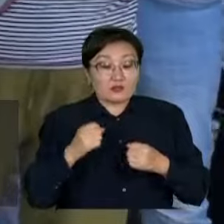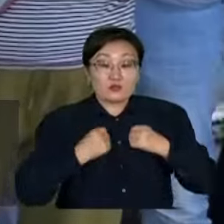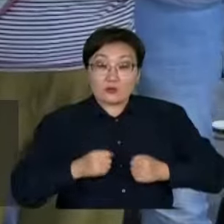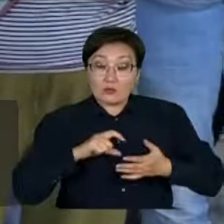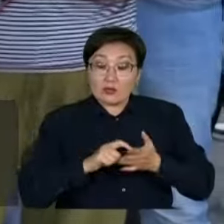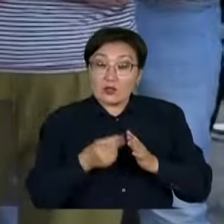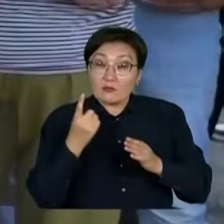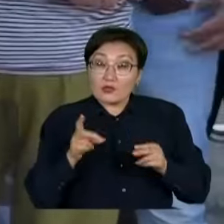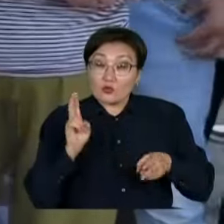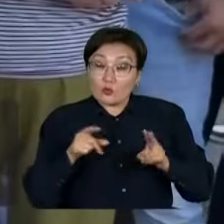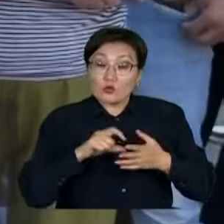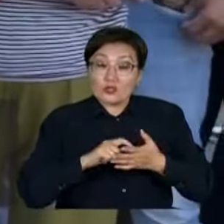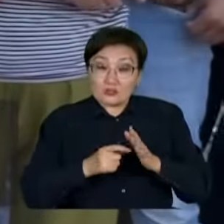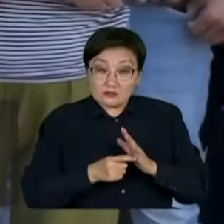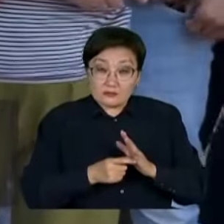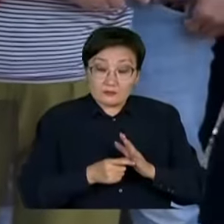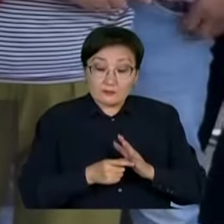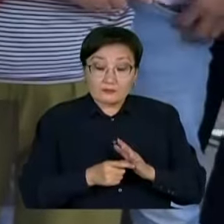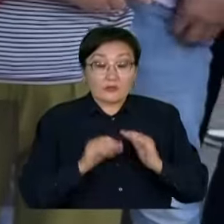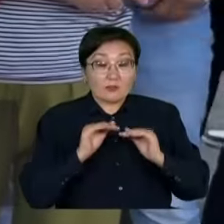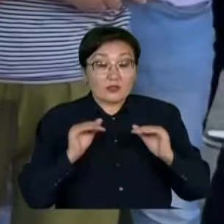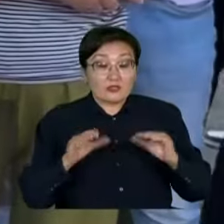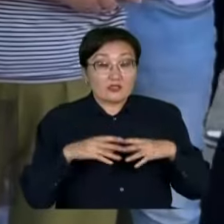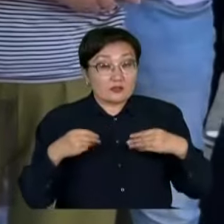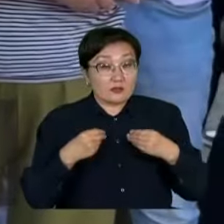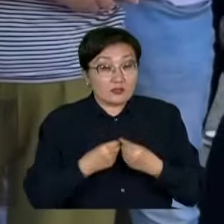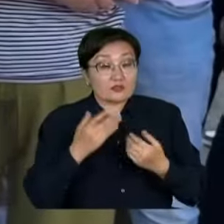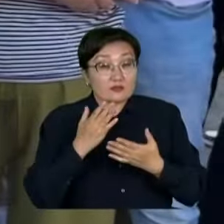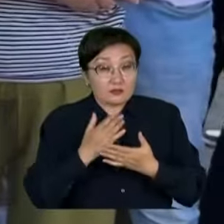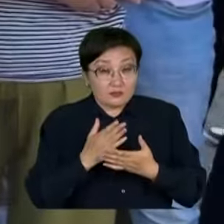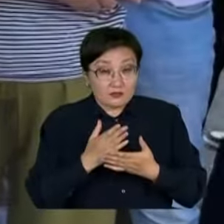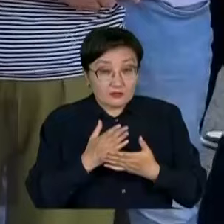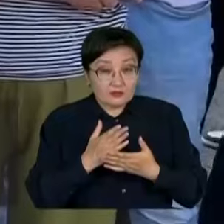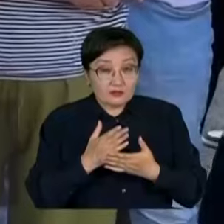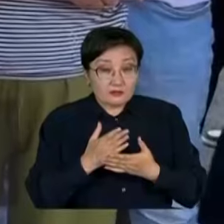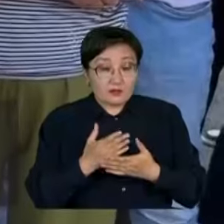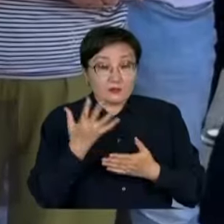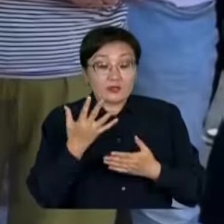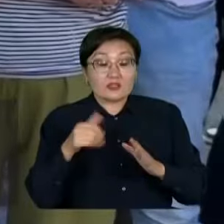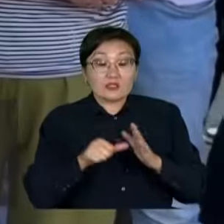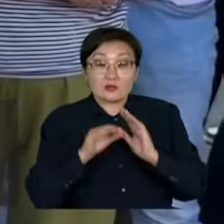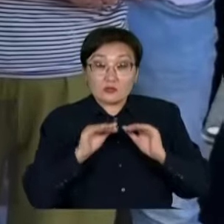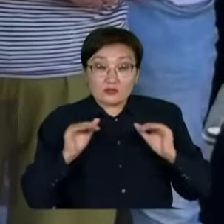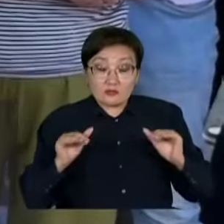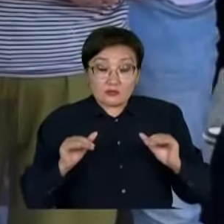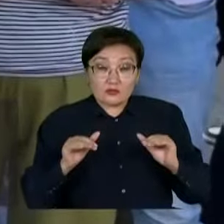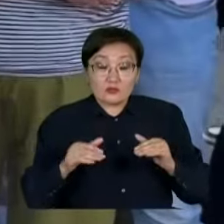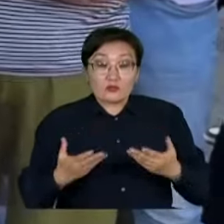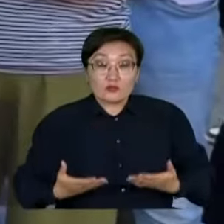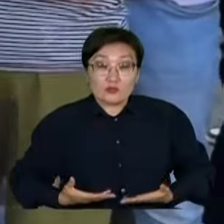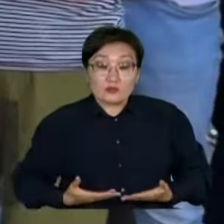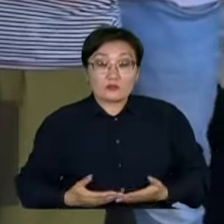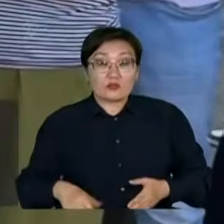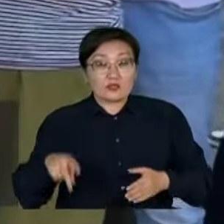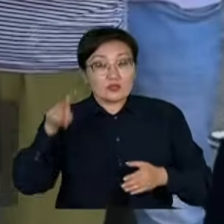кухня. Оны енді бала шағасы бар, қазақ болғасын 5-6 бала болады. Ширетке тұрамыз. Кір жуғанда да